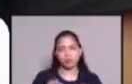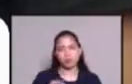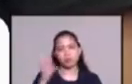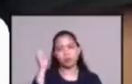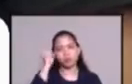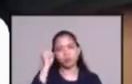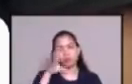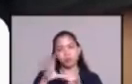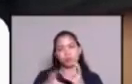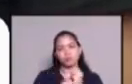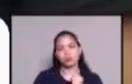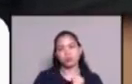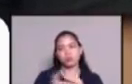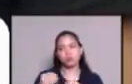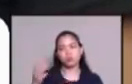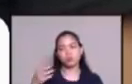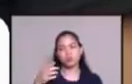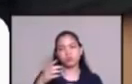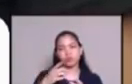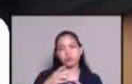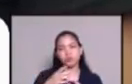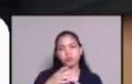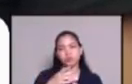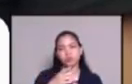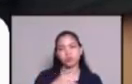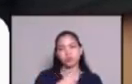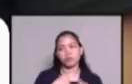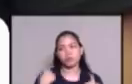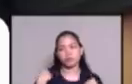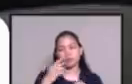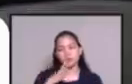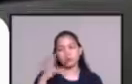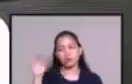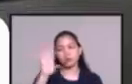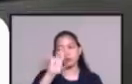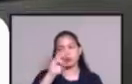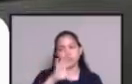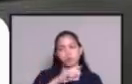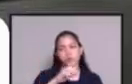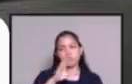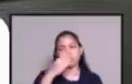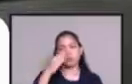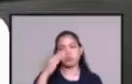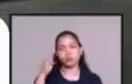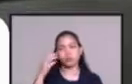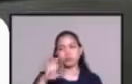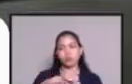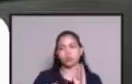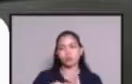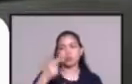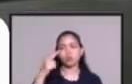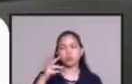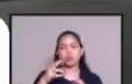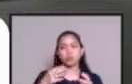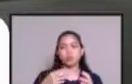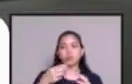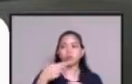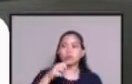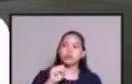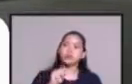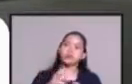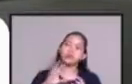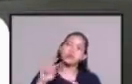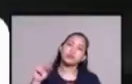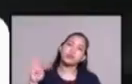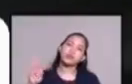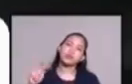kung kukunin ang mga offers sa Spain at Germany. Ang 7'2 center ng Blue Eaglets ang tinanghal na top high school players ng NBTC